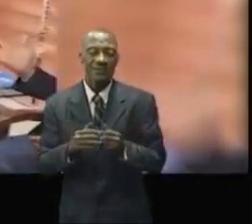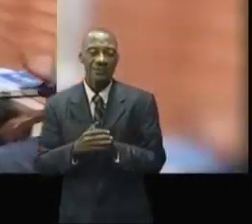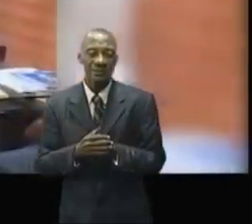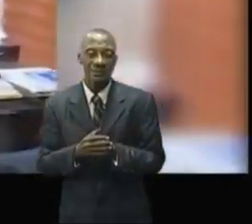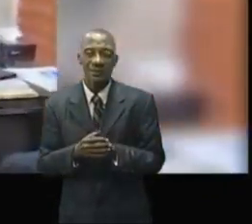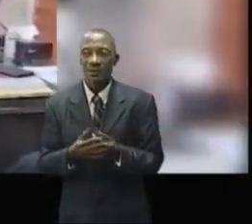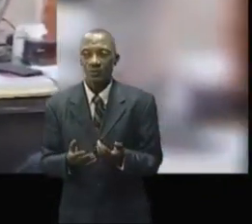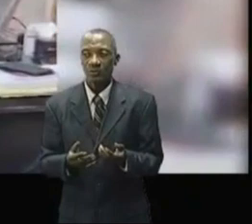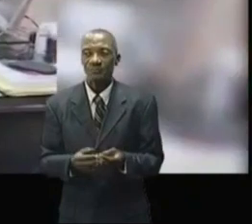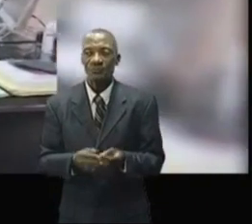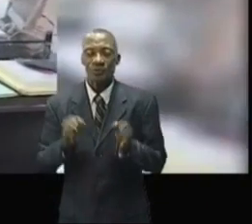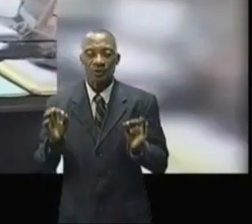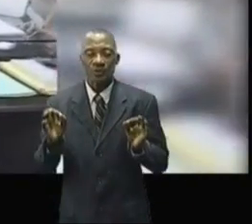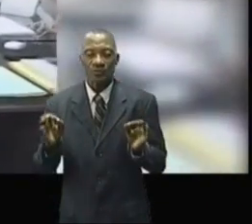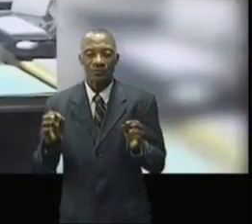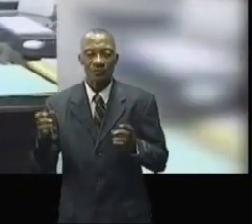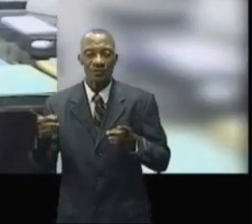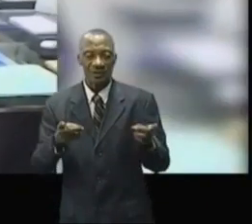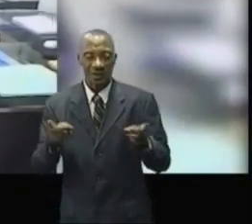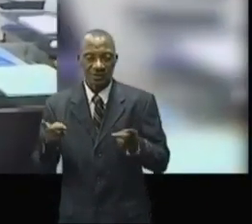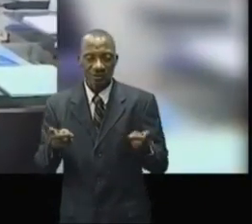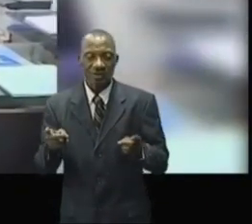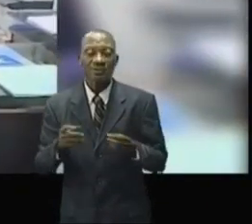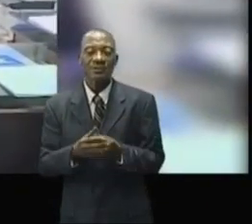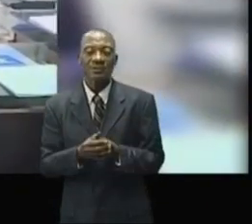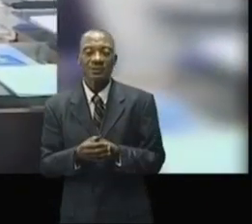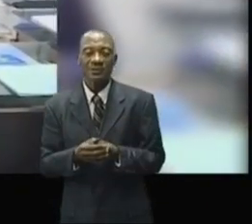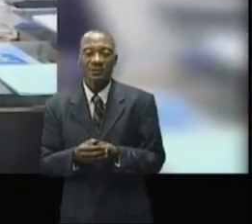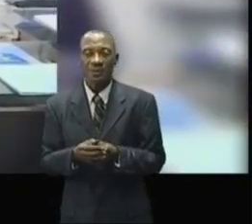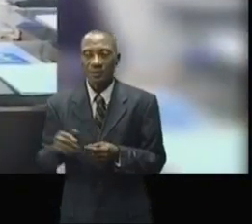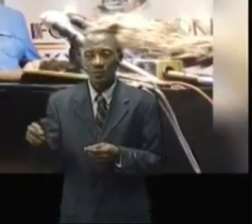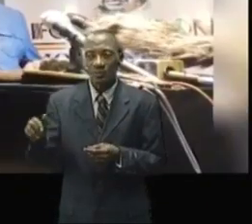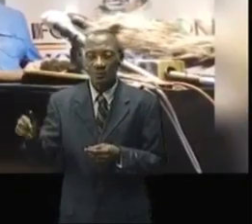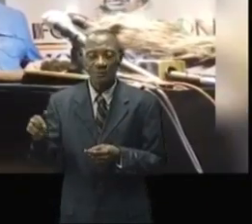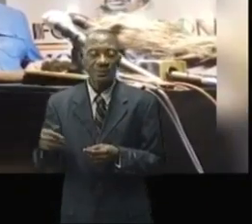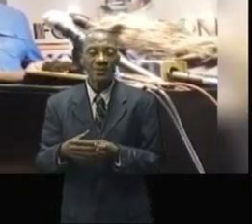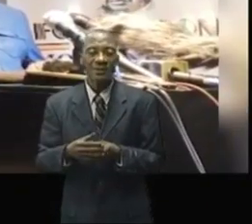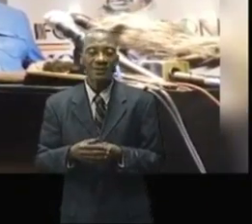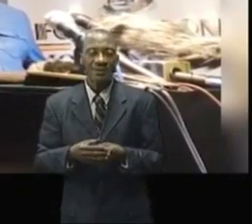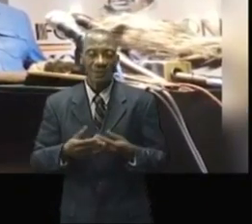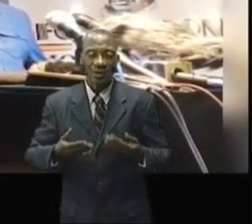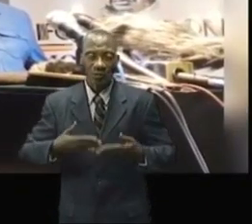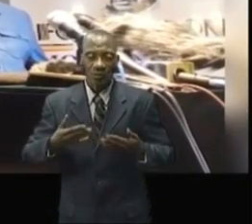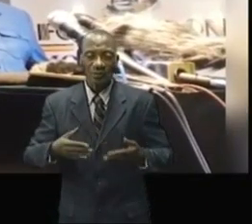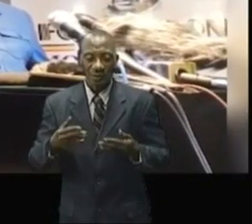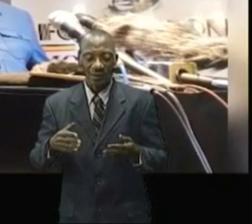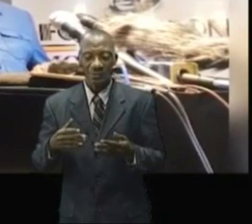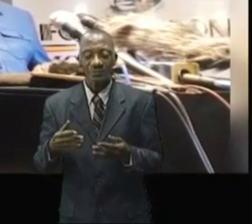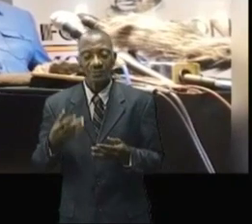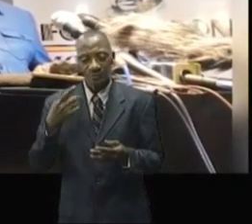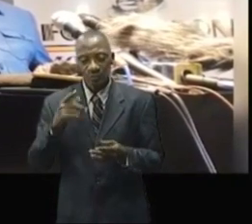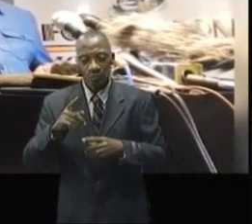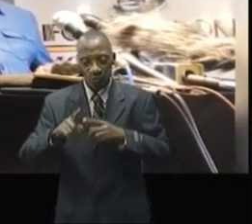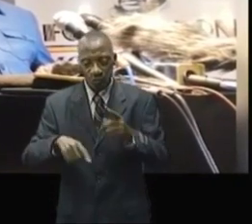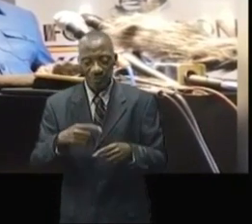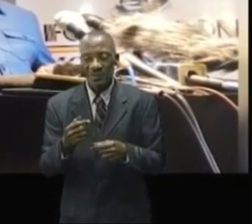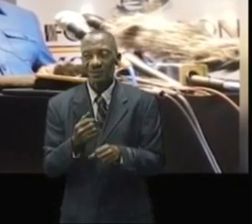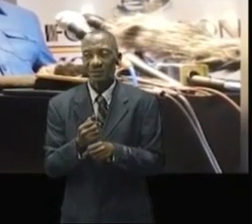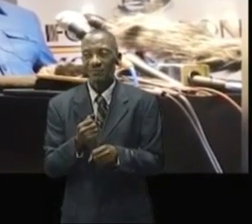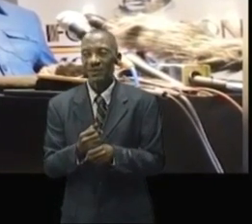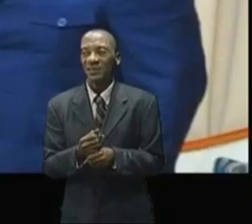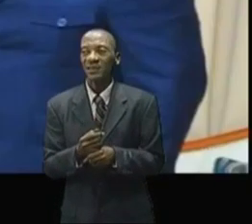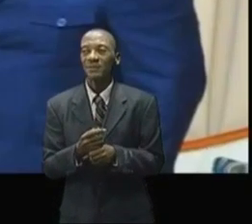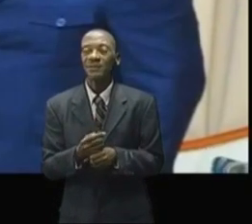Jean-Thierry Monsenepo, reconnu également à travers ses tribunes publiées et relayées en boucle depuis Belle-Irette, est